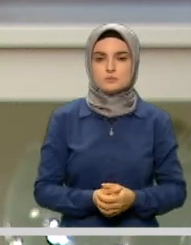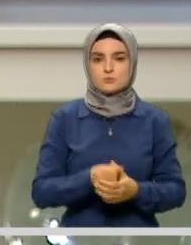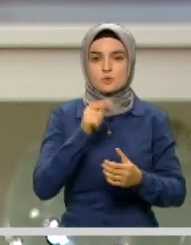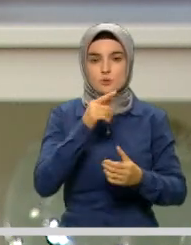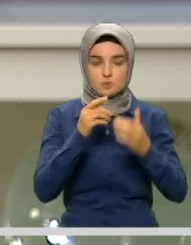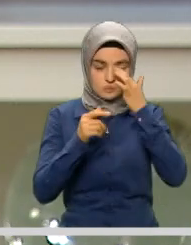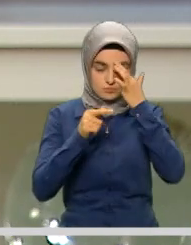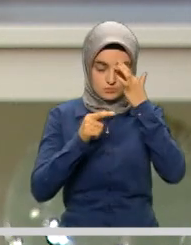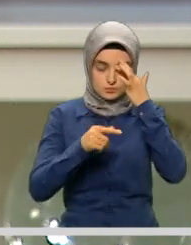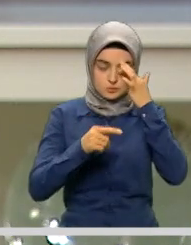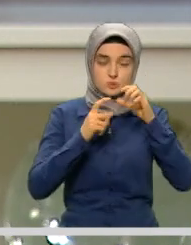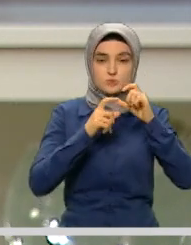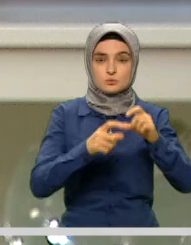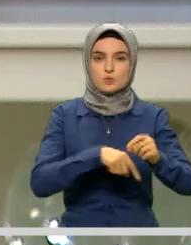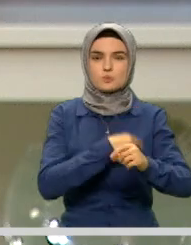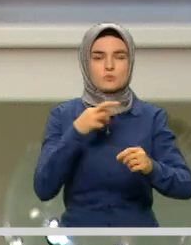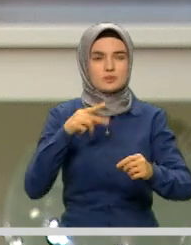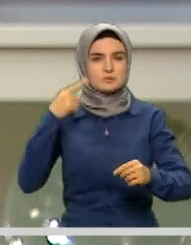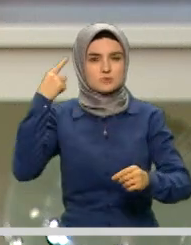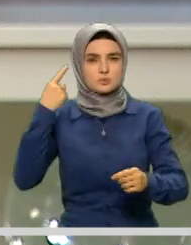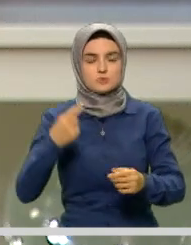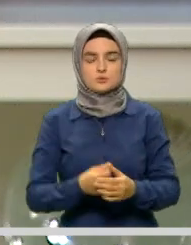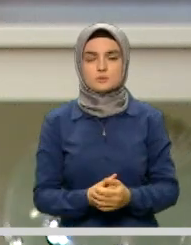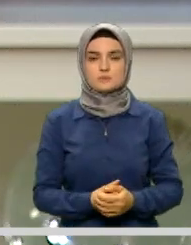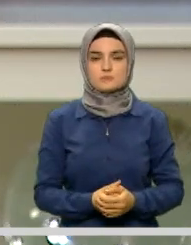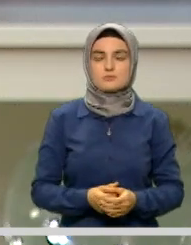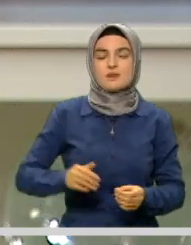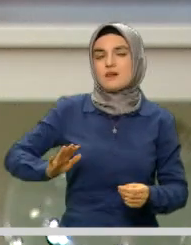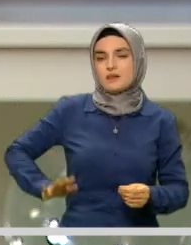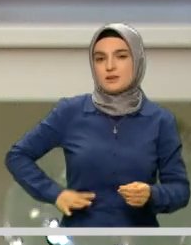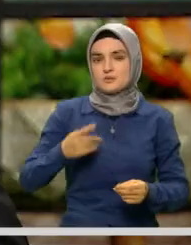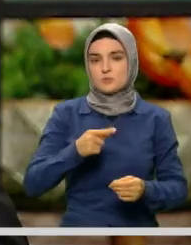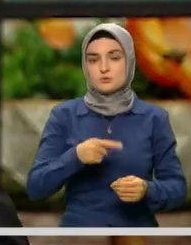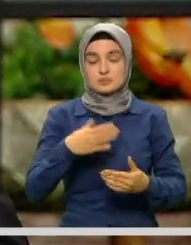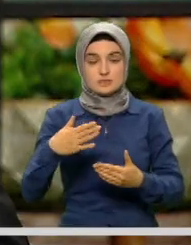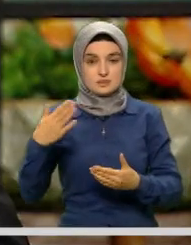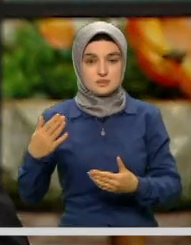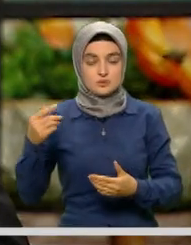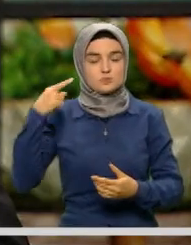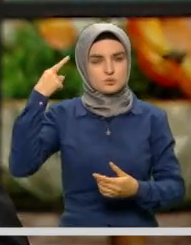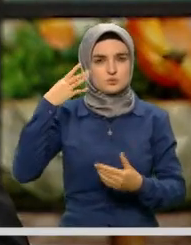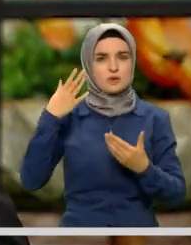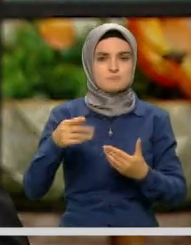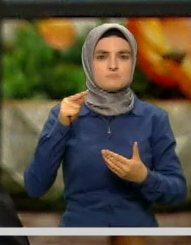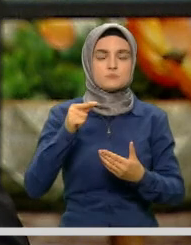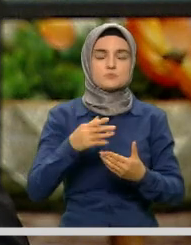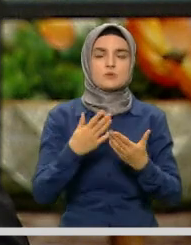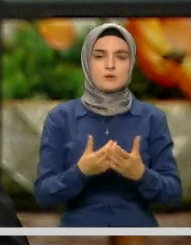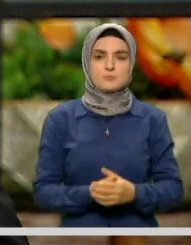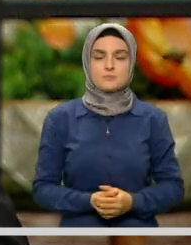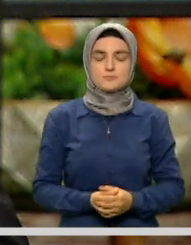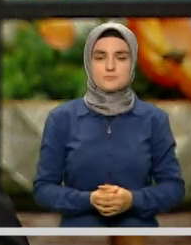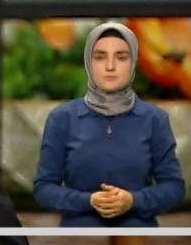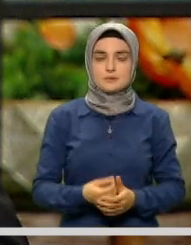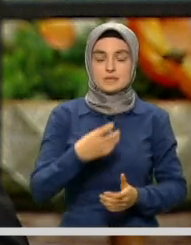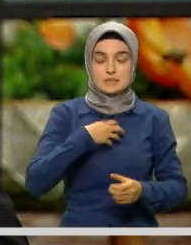bana o sorgulaması çok normal gibi gelir hep. Çünkü hani evladı onun da geleceğini düşünüyor. Evet, evet. Ama buna rağmen şahsen ben